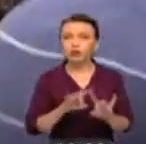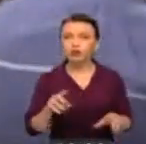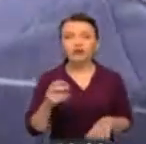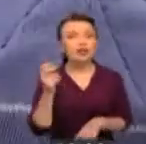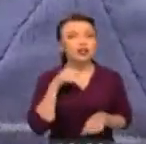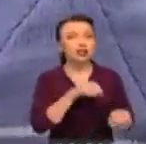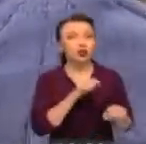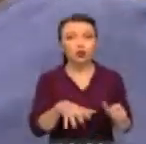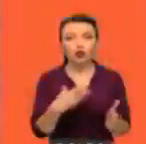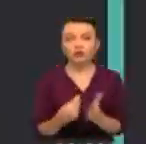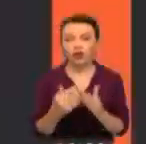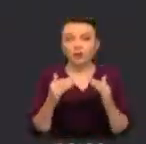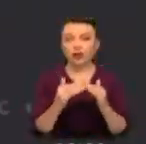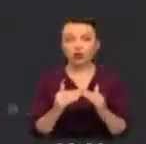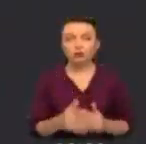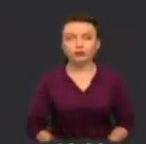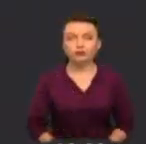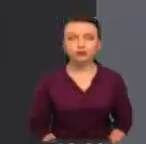майно?